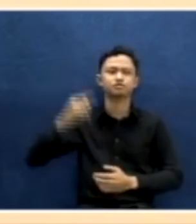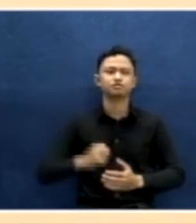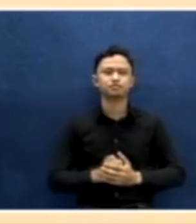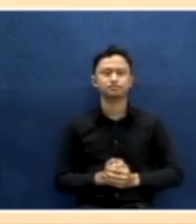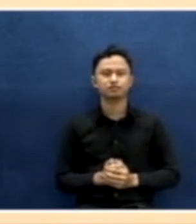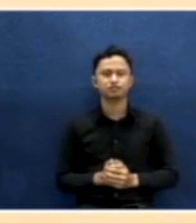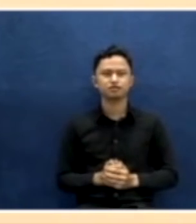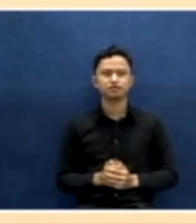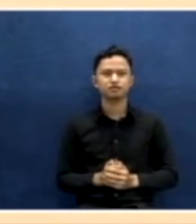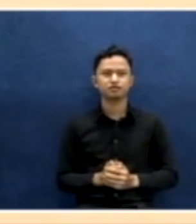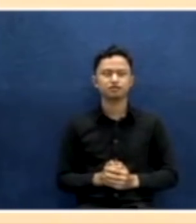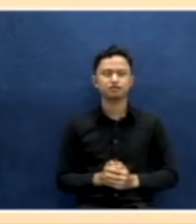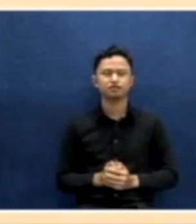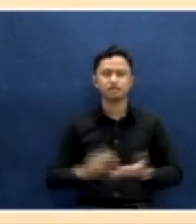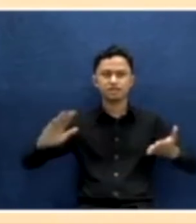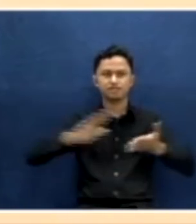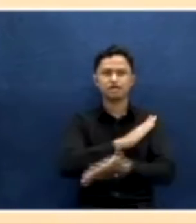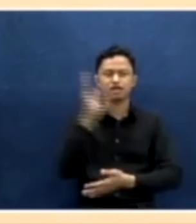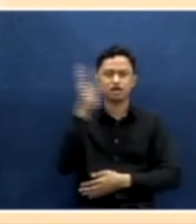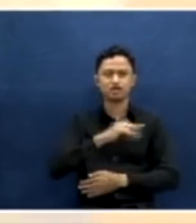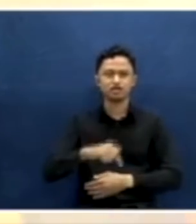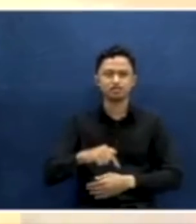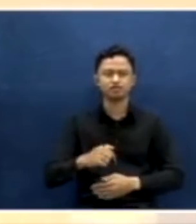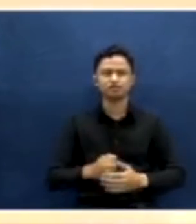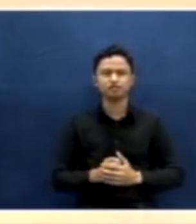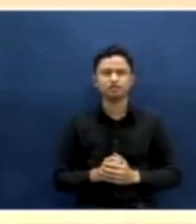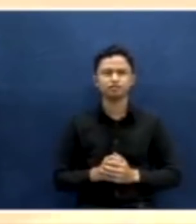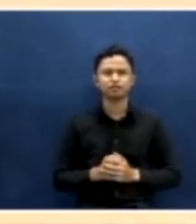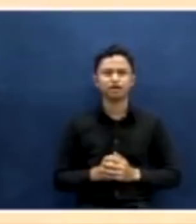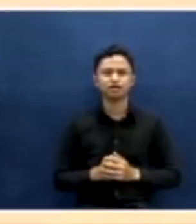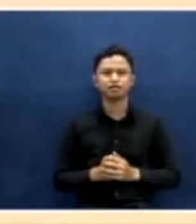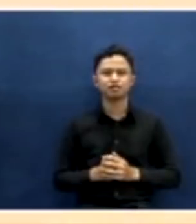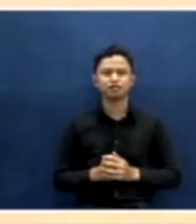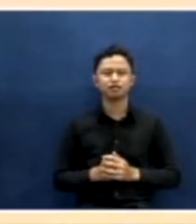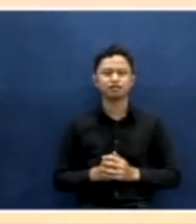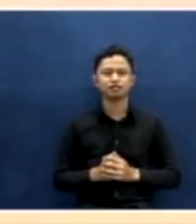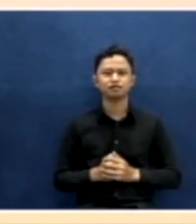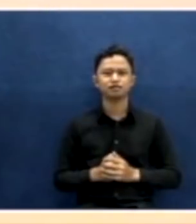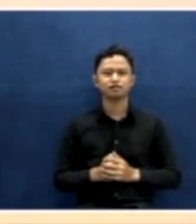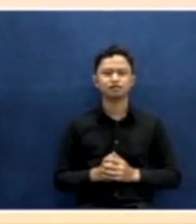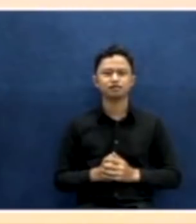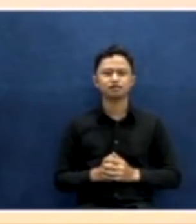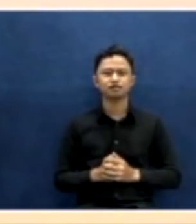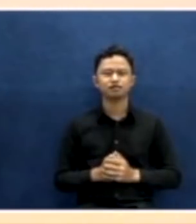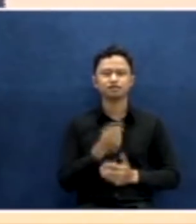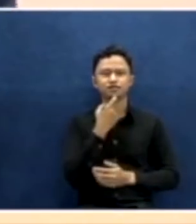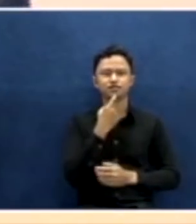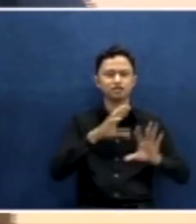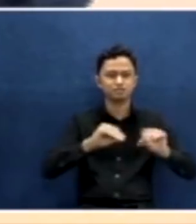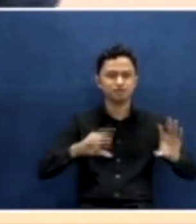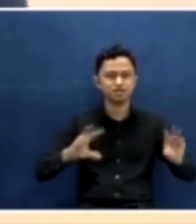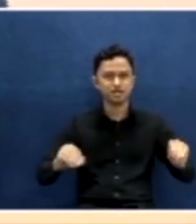kita pada kesempatan hari ini akan menyampaikan sebuah tema yang ada kaitanya dengan urusan profesi dan